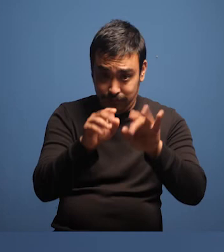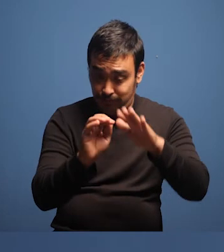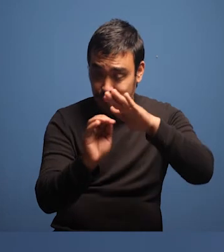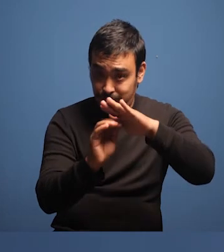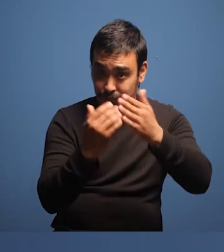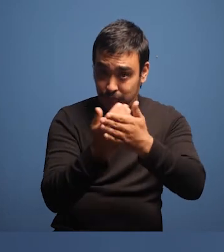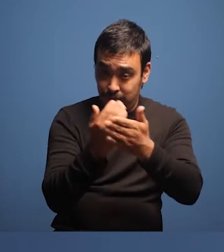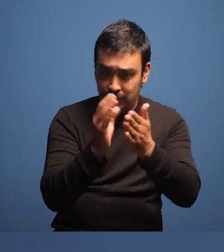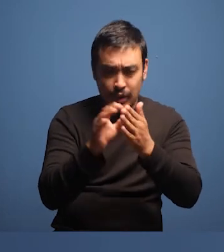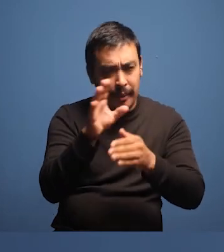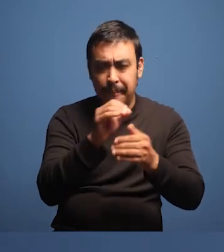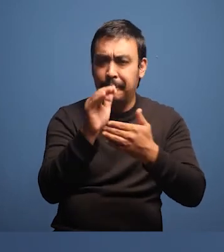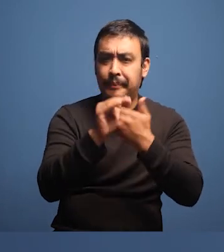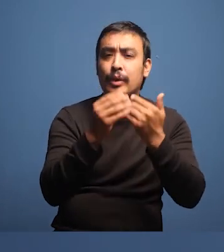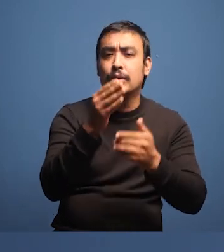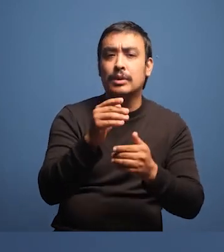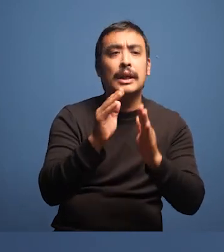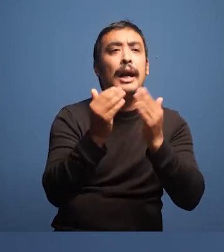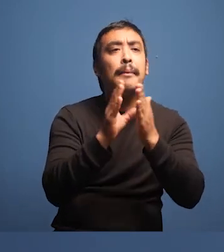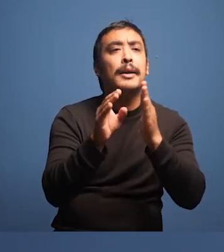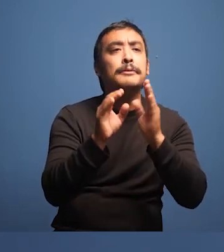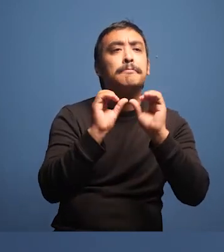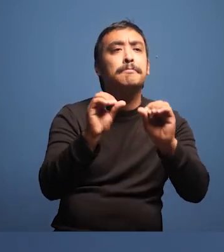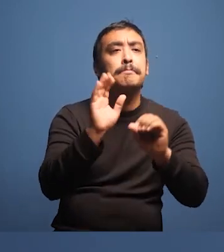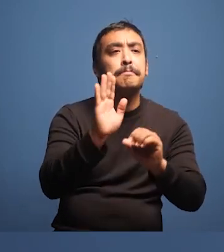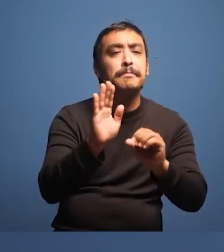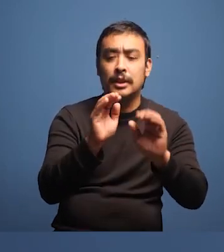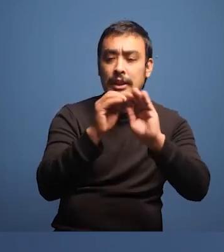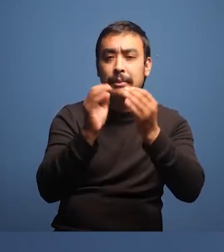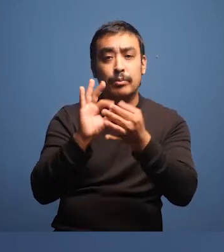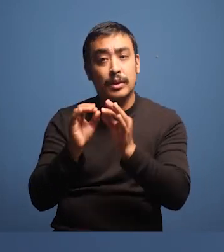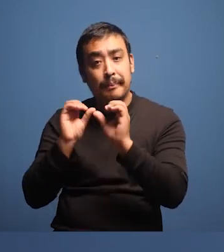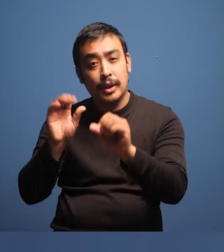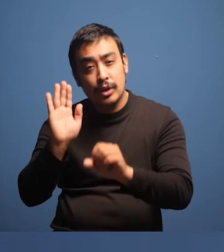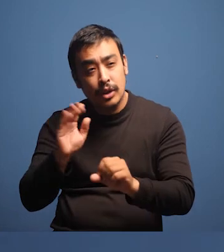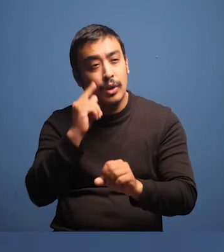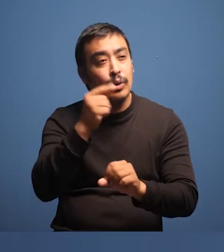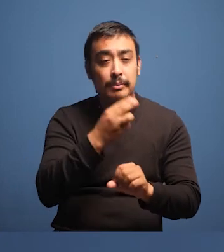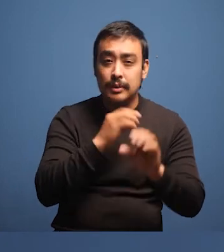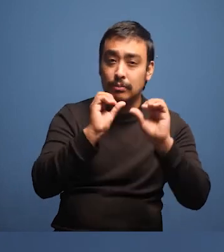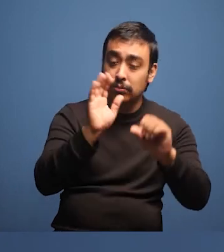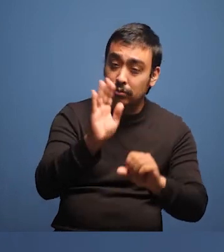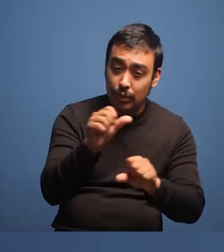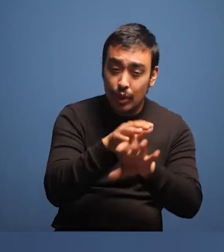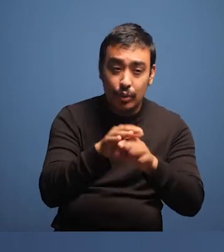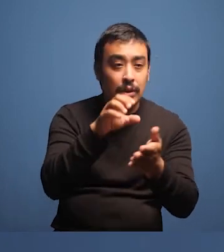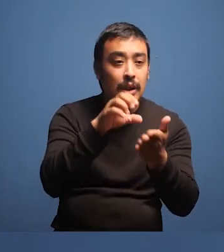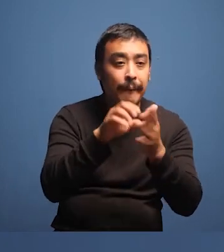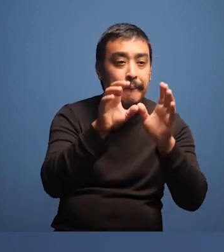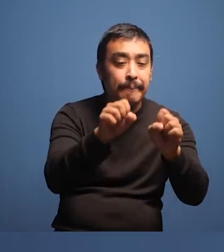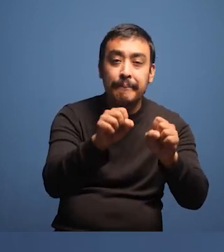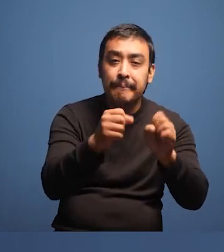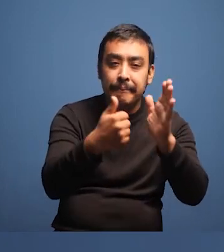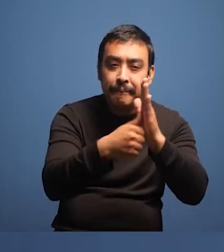भने उहाँहरूको सबै सिस्टमहरू हुन्छ, कताबाट चाहिँ युज गरिरहेको छ सोसियल मिडिया, को कस्तो मान्छेले युज गरिरहेको छ, उहाँहरूको लोकेसन ट्रेस गरेर